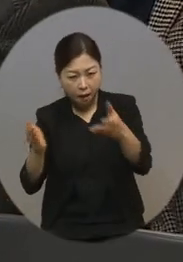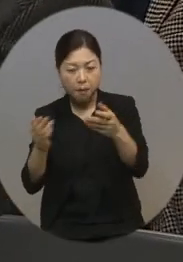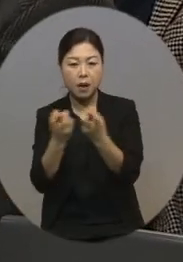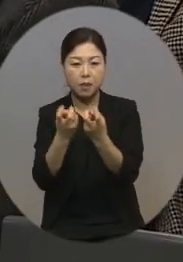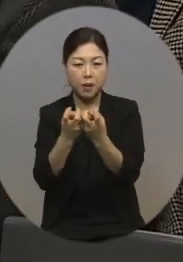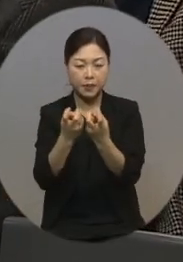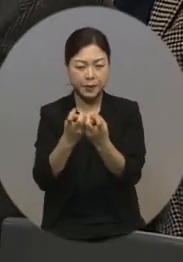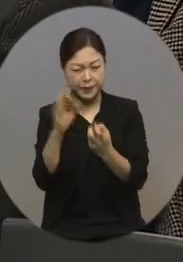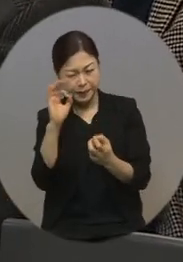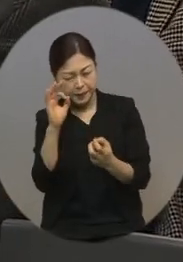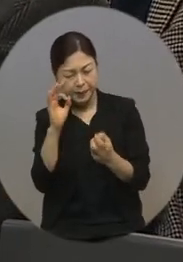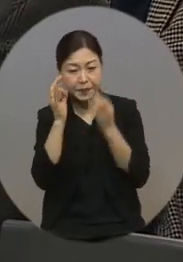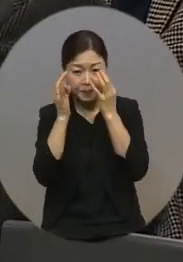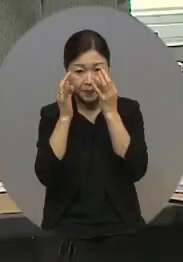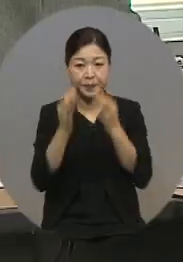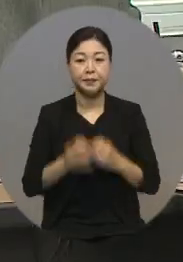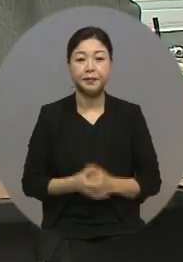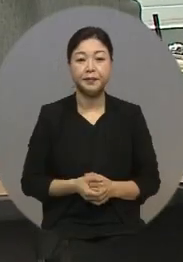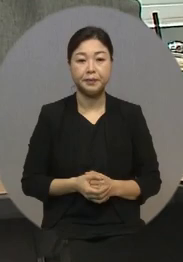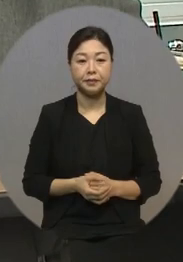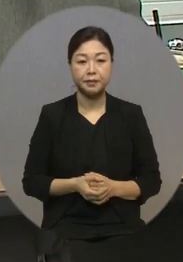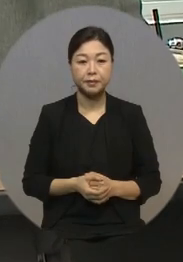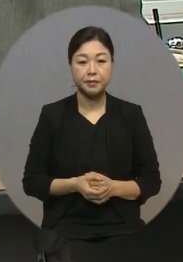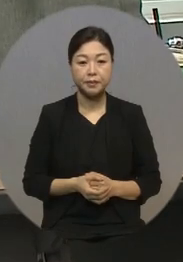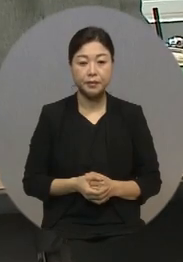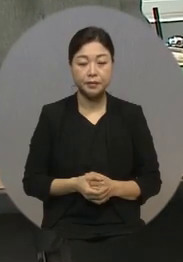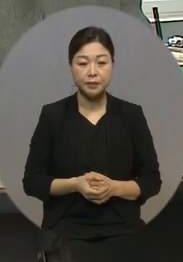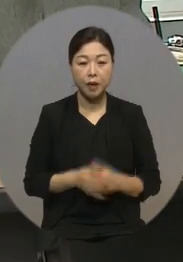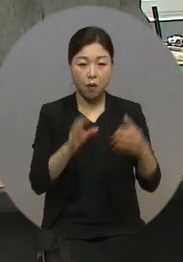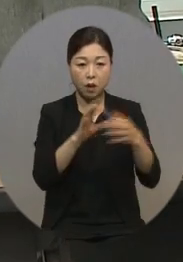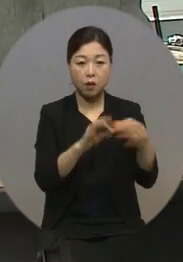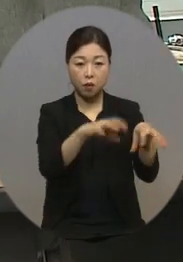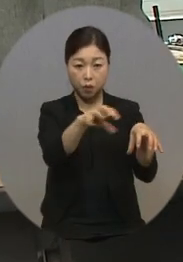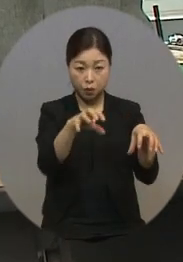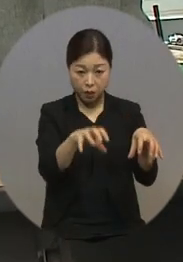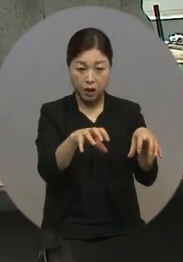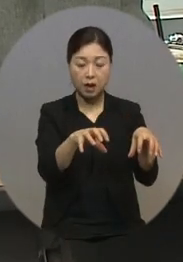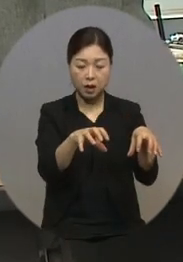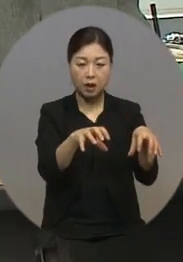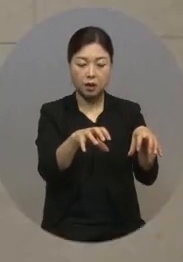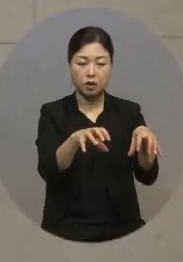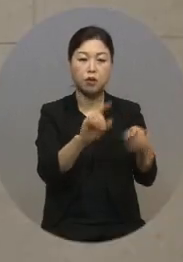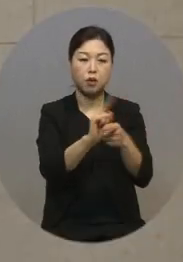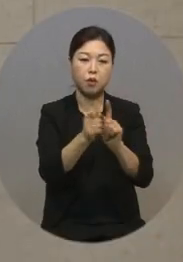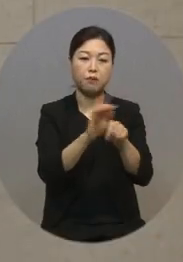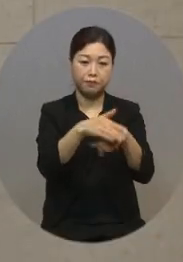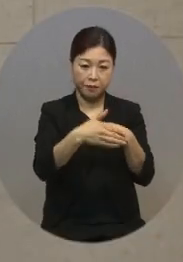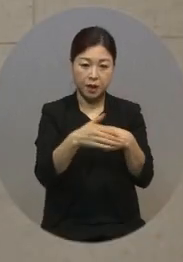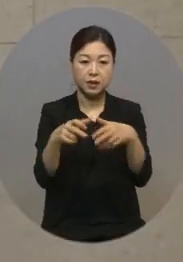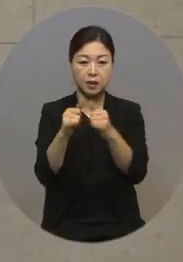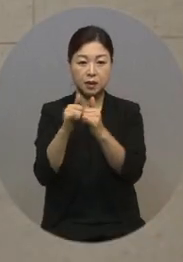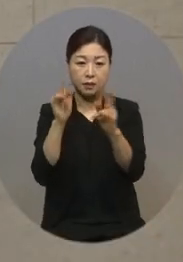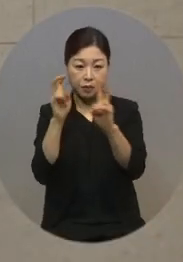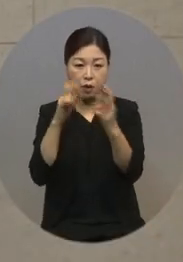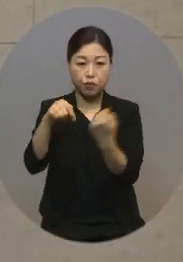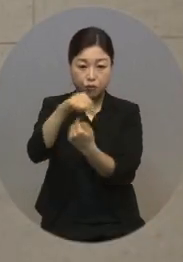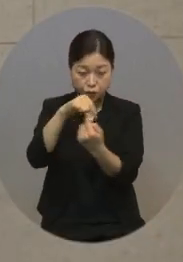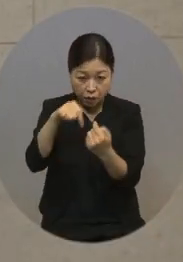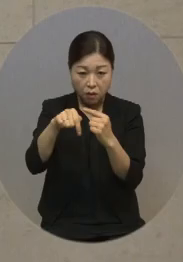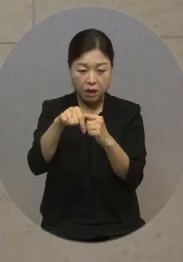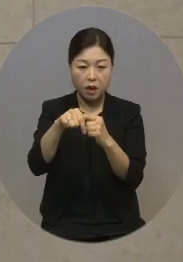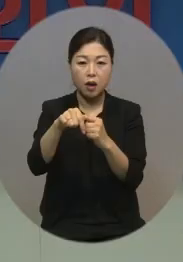모색했습니다. 아울러 관계부처와 협력기관의 협업을 통해 장애인 기업 운영 발생 문제를